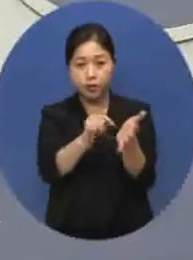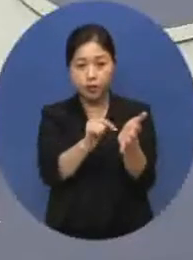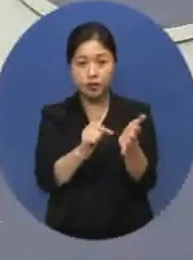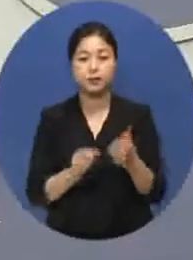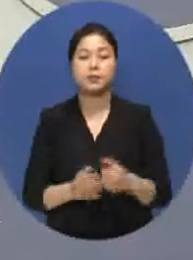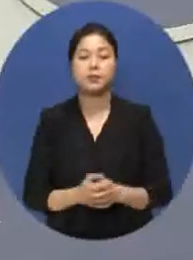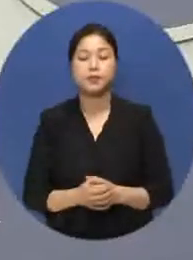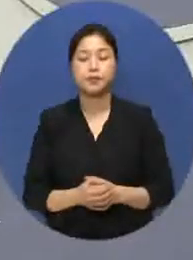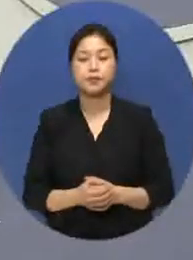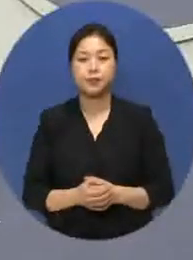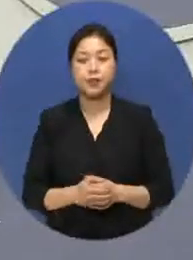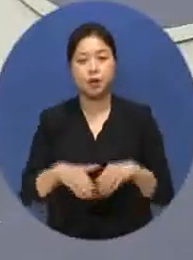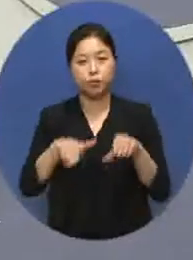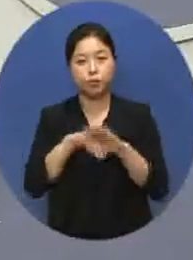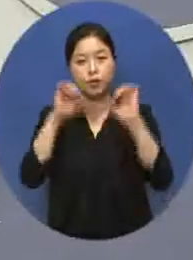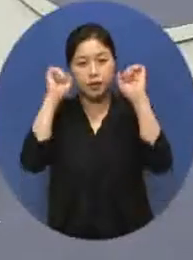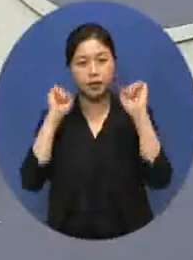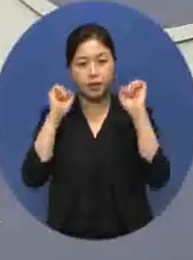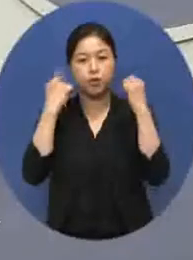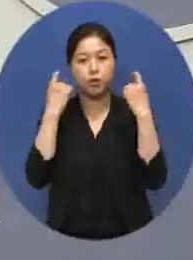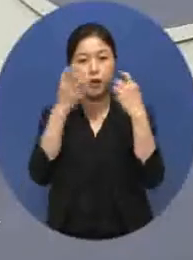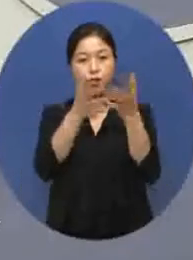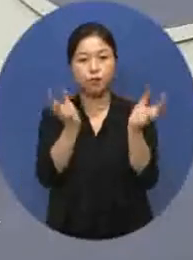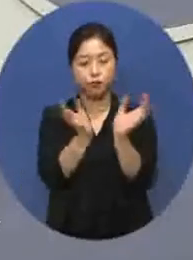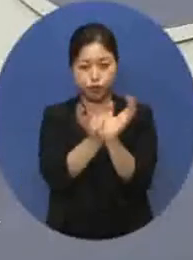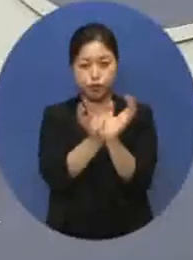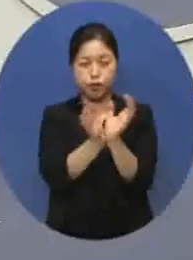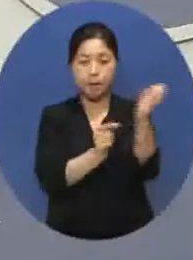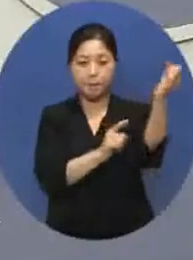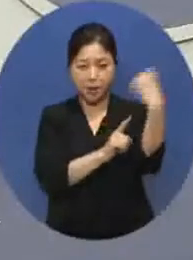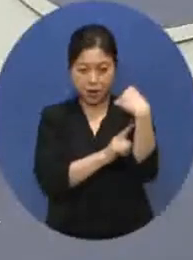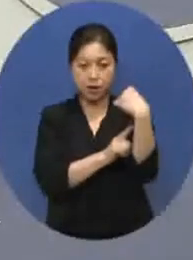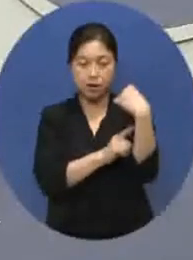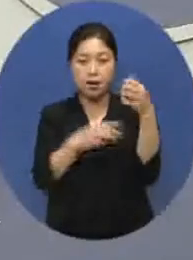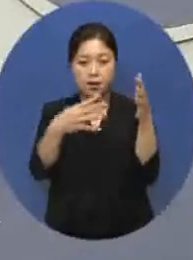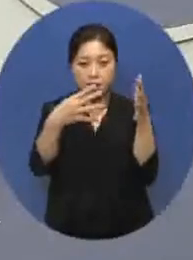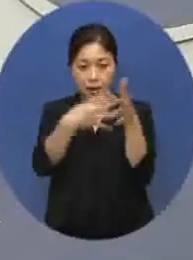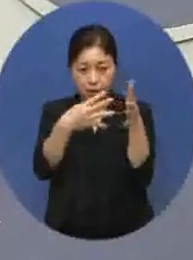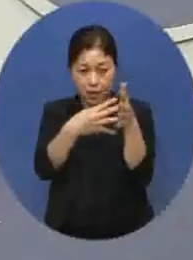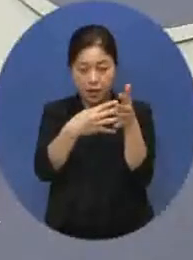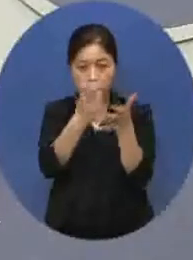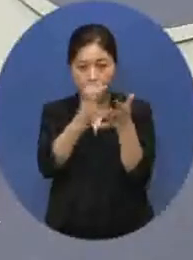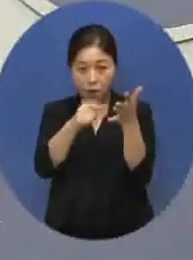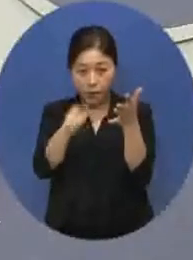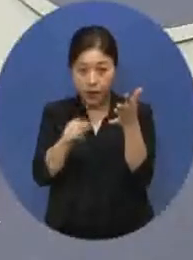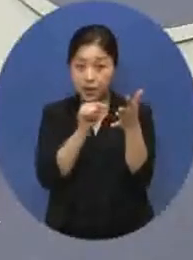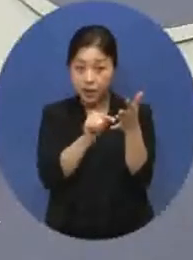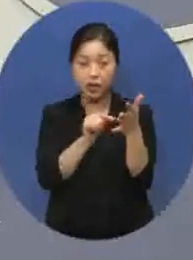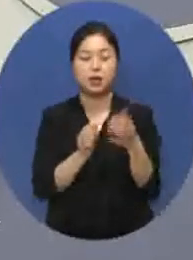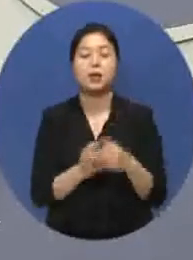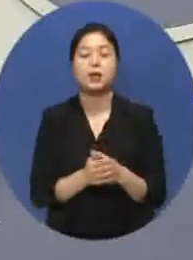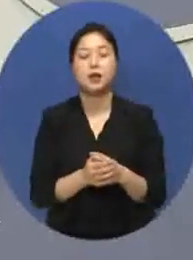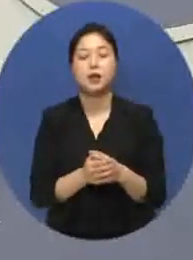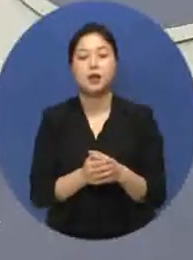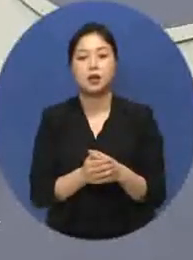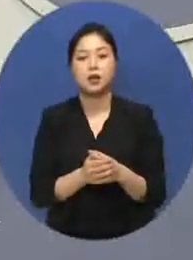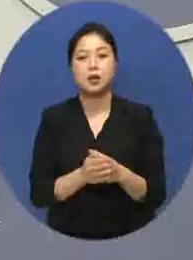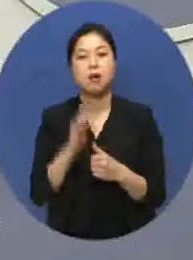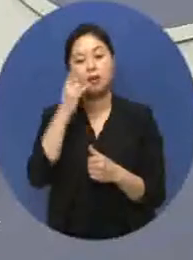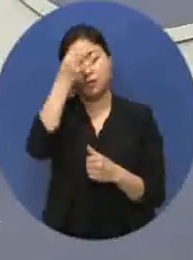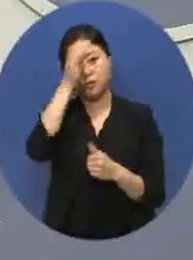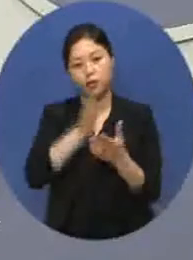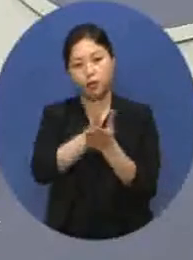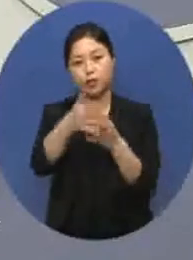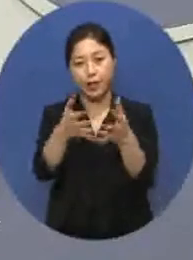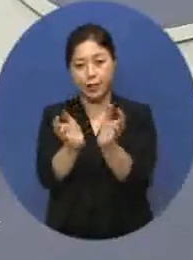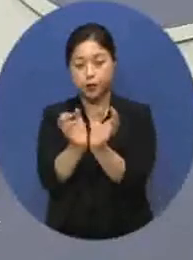들어서 문화체육관광부에서 승인을 받은 사단 범위를 필두로 해서 뭐 예술 전문